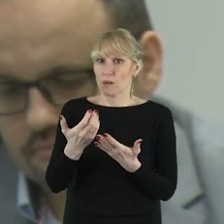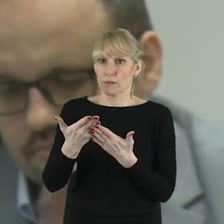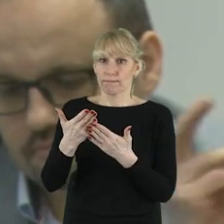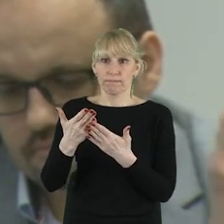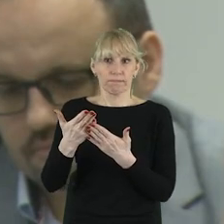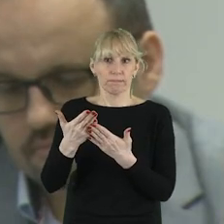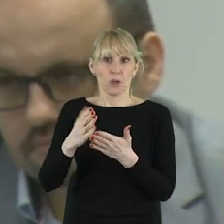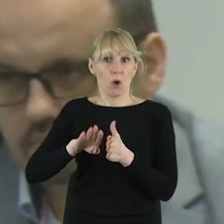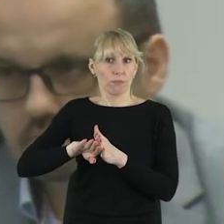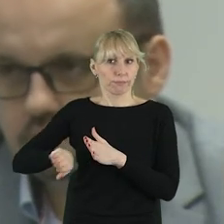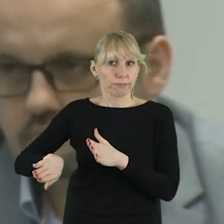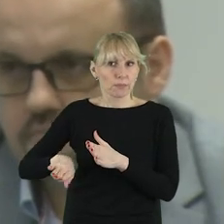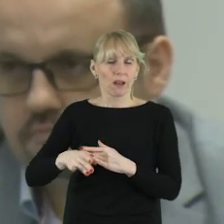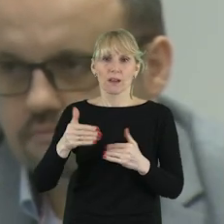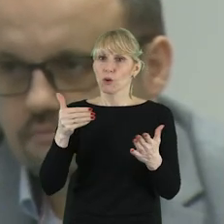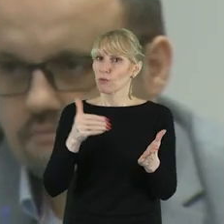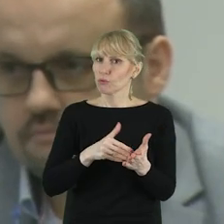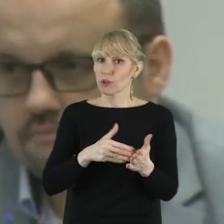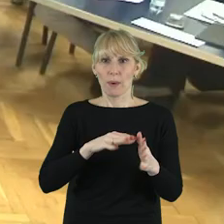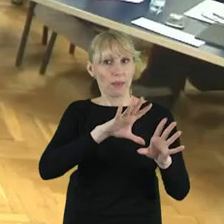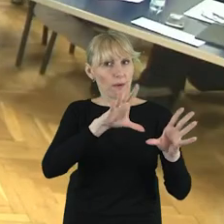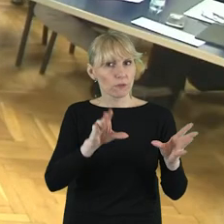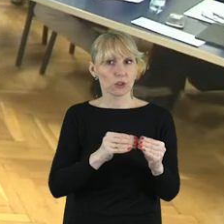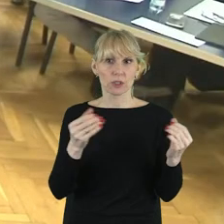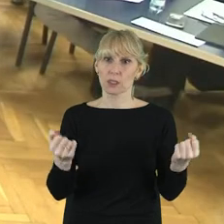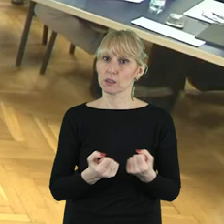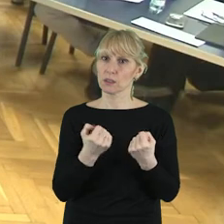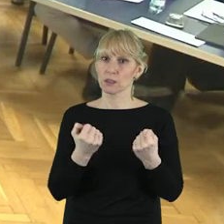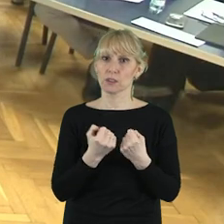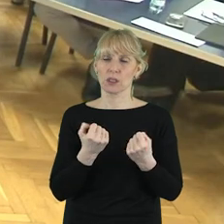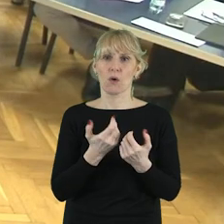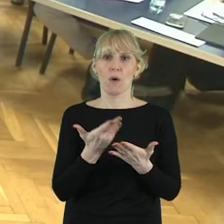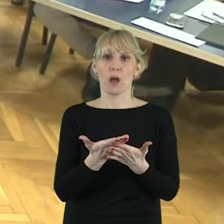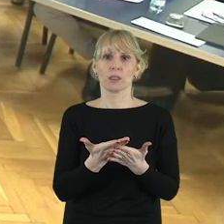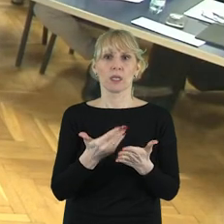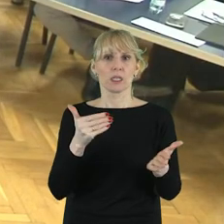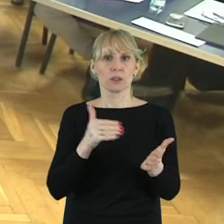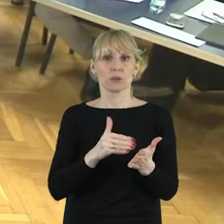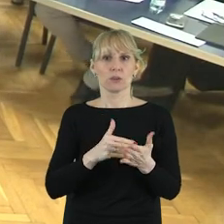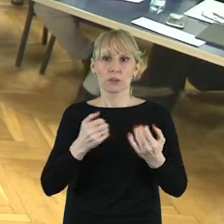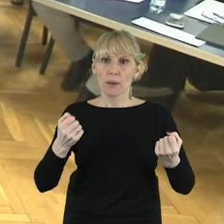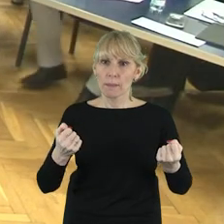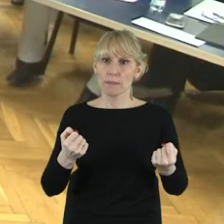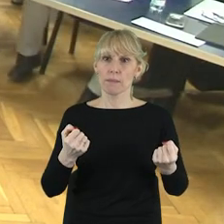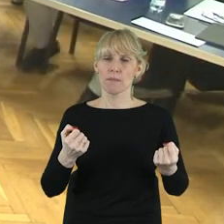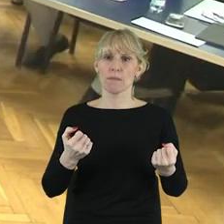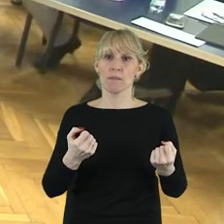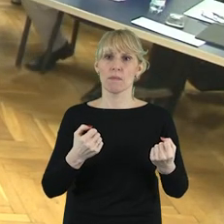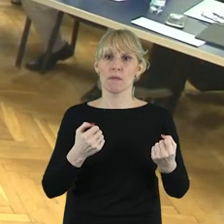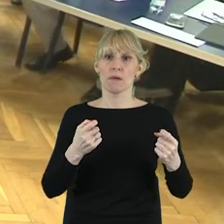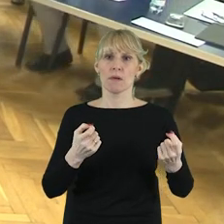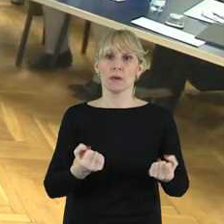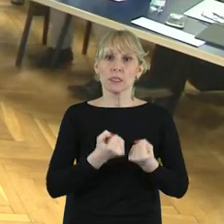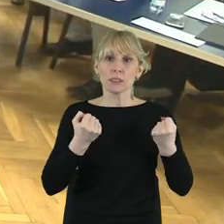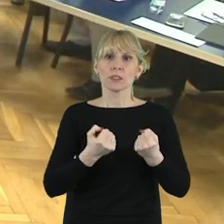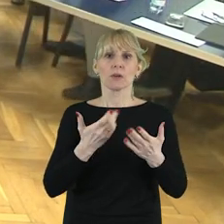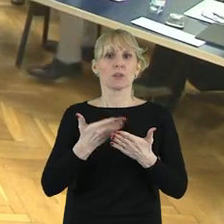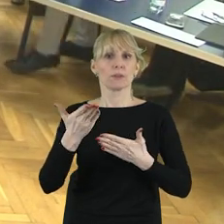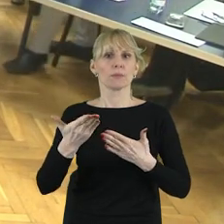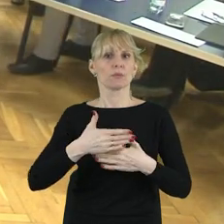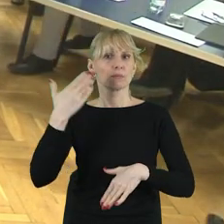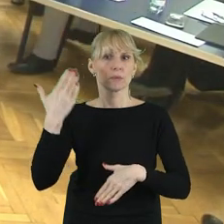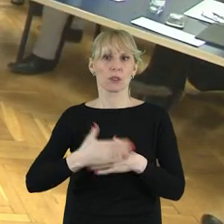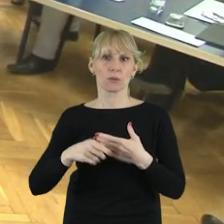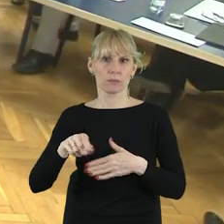tego zmierzają. Dziękuję bardzo. Dziękuję. Proszę bardzo, pan radny Marcin Bugajski.